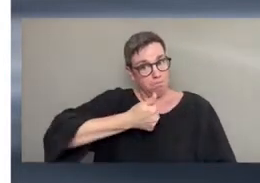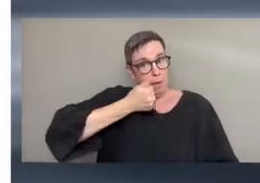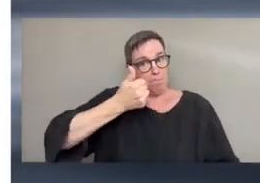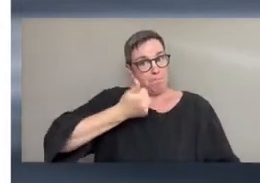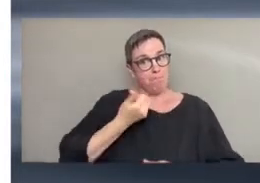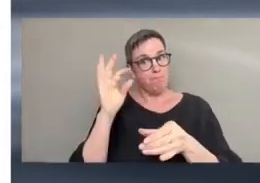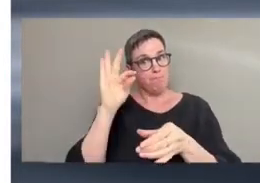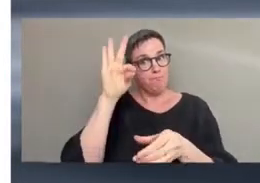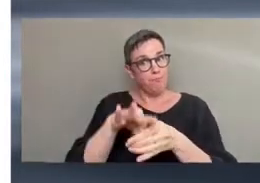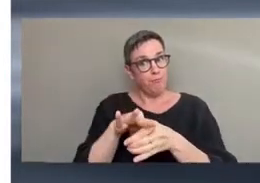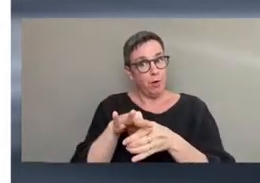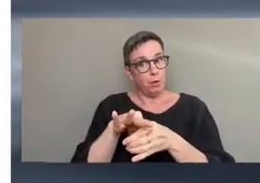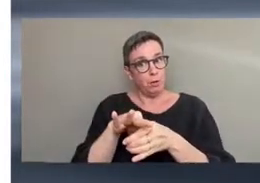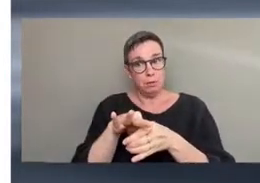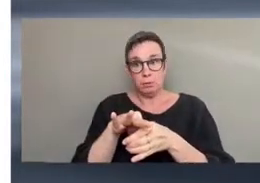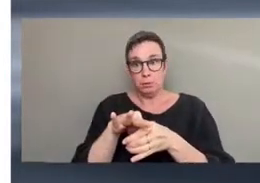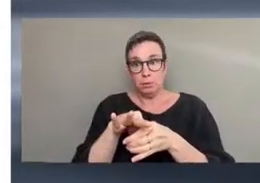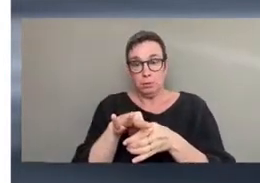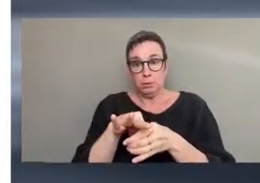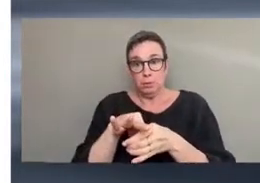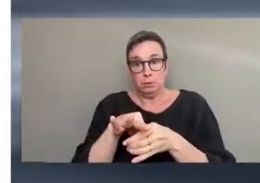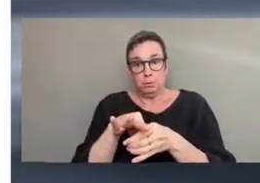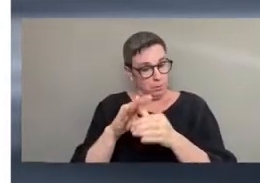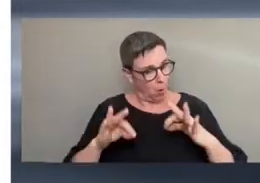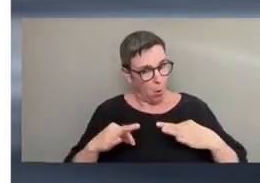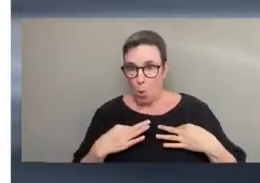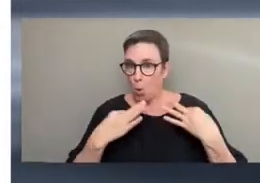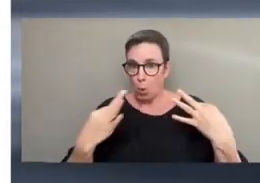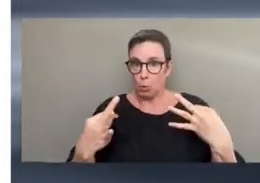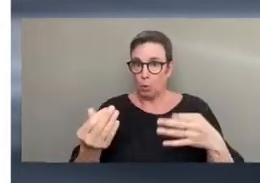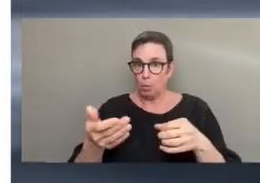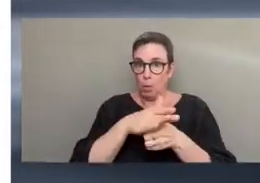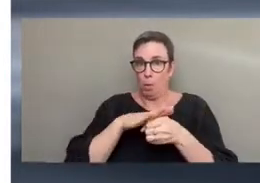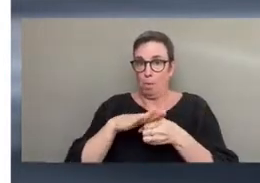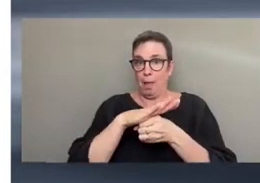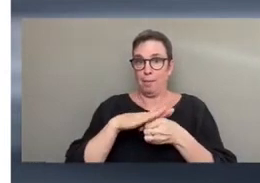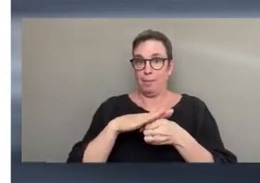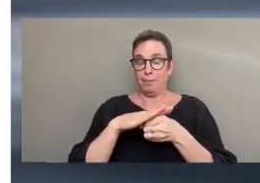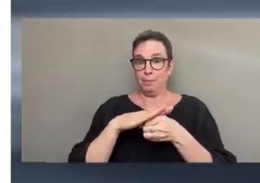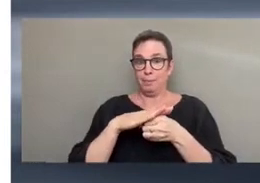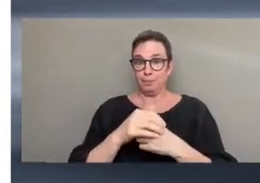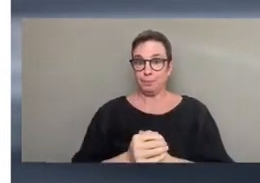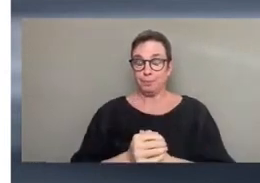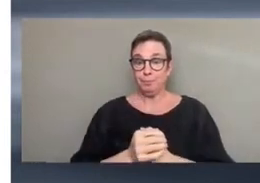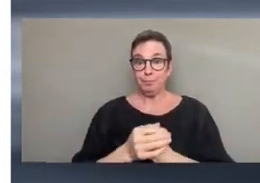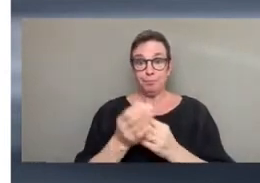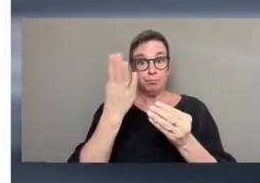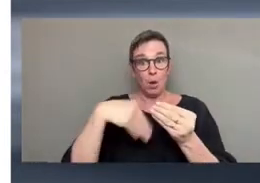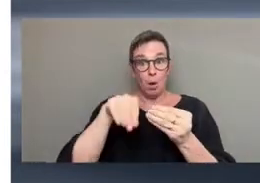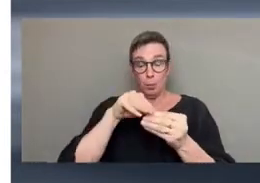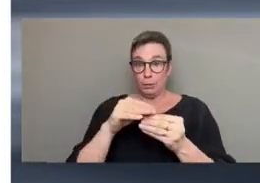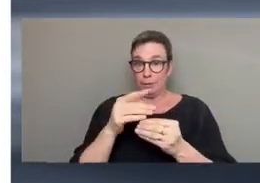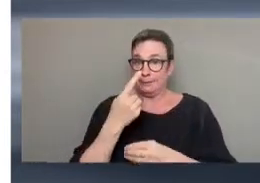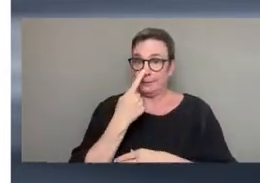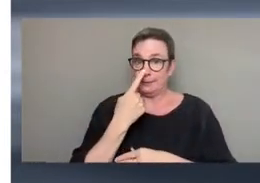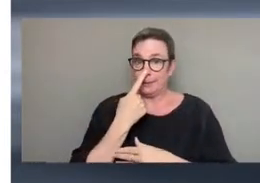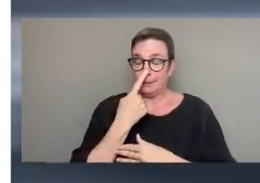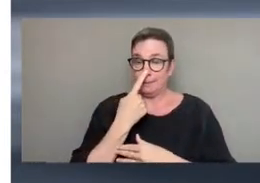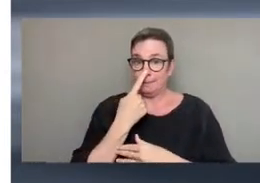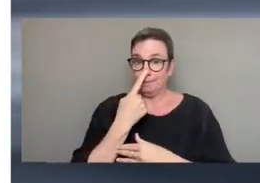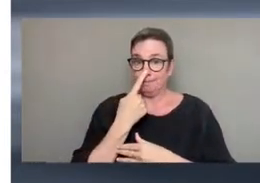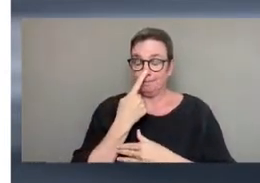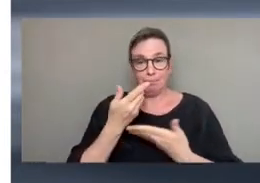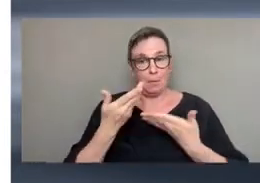de façon totalement autonome. De plus, je pense que de nos